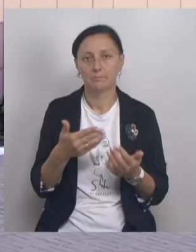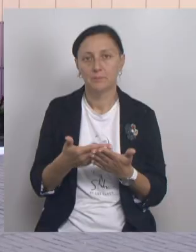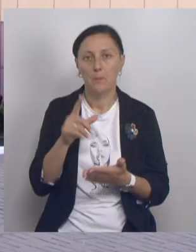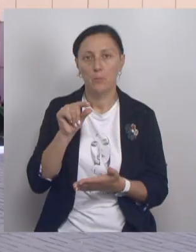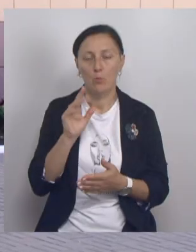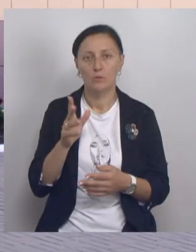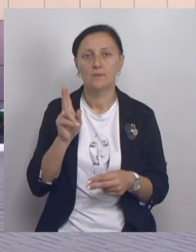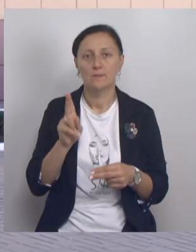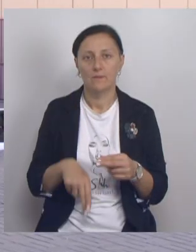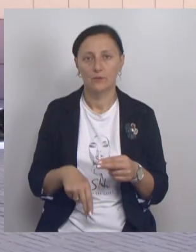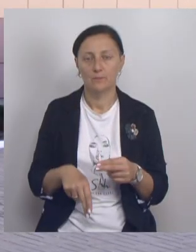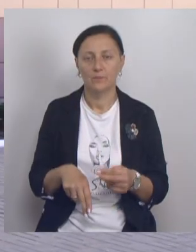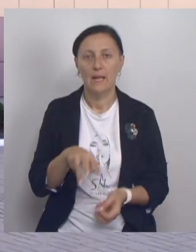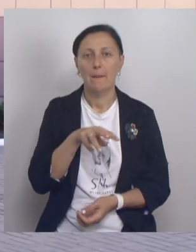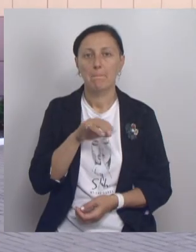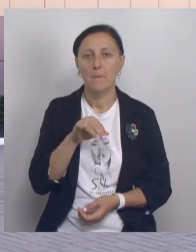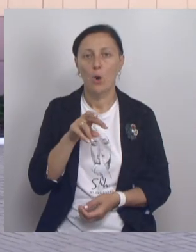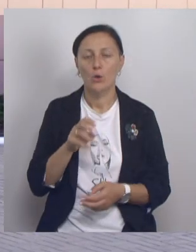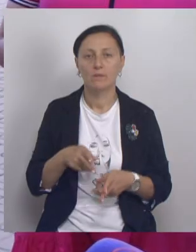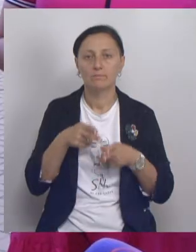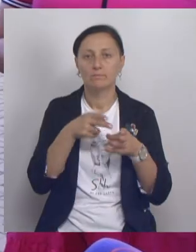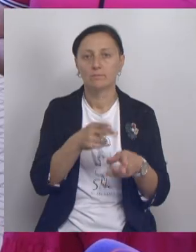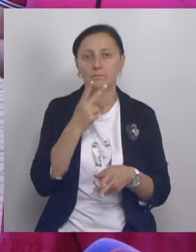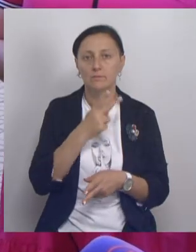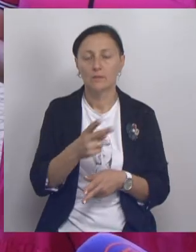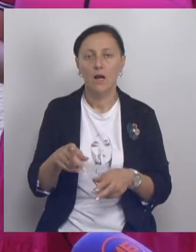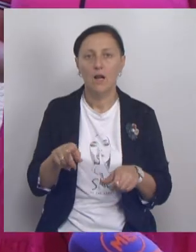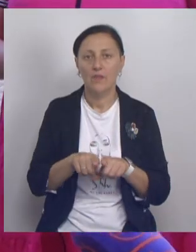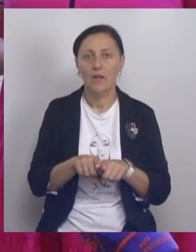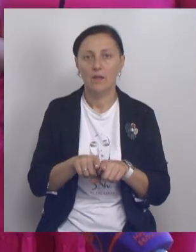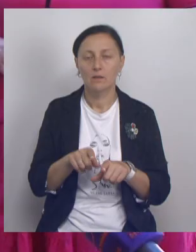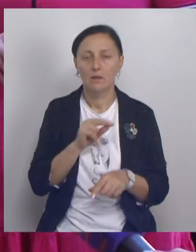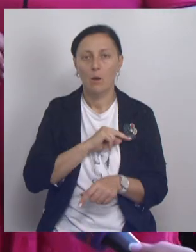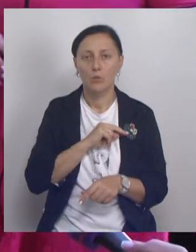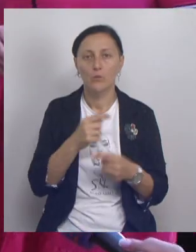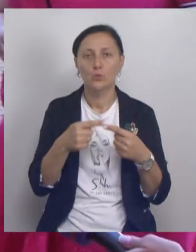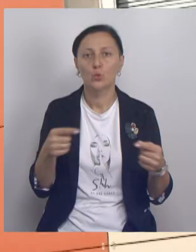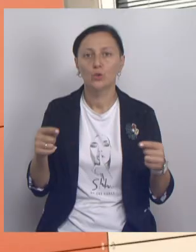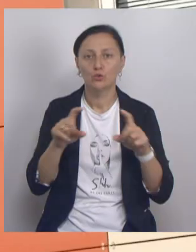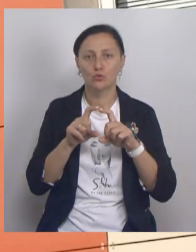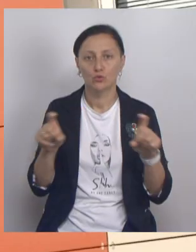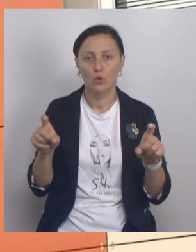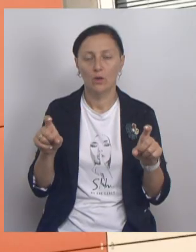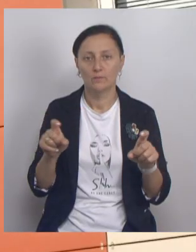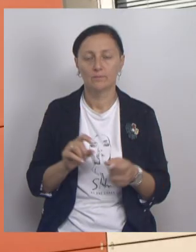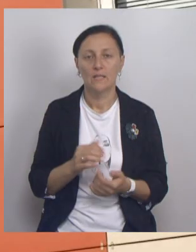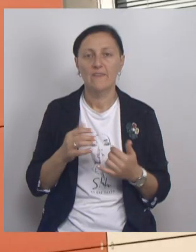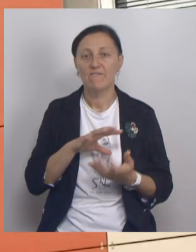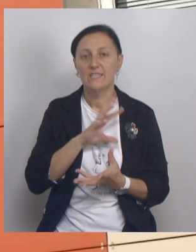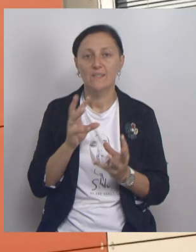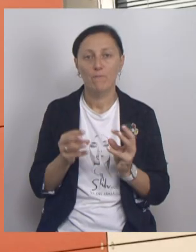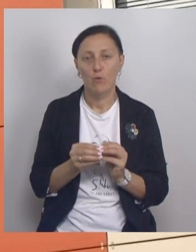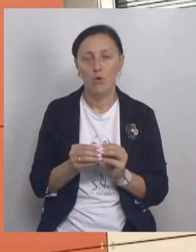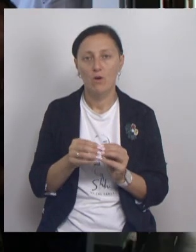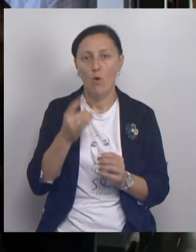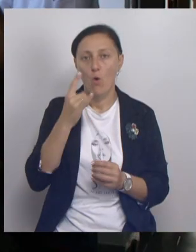завершим. Андрей Мелехин также проинспектировал темпы и качество таких работ в других образовательных учреждениях муниципалитета. Всего в округе